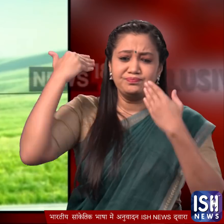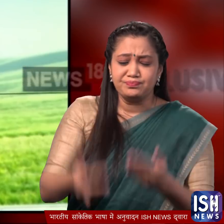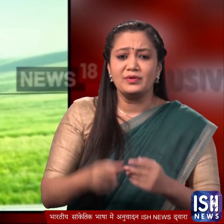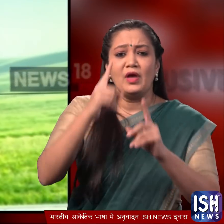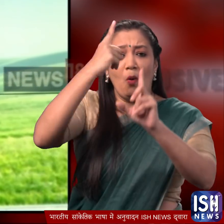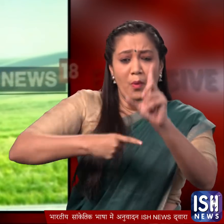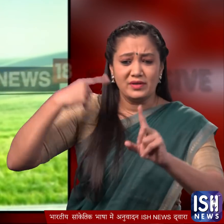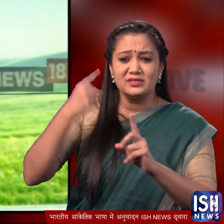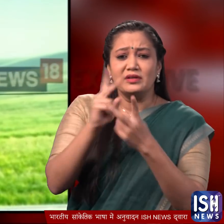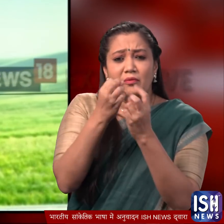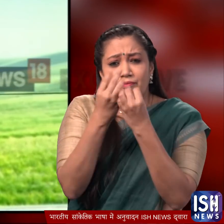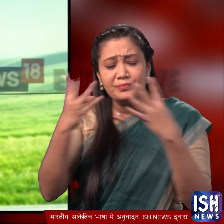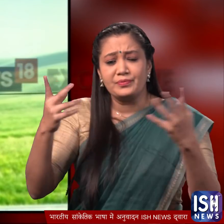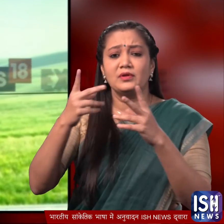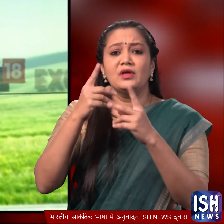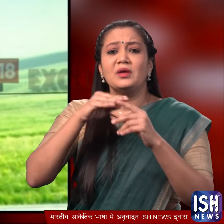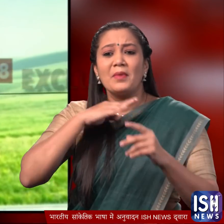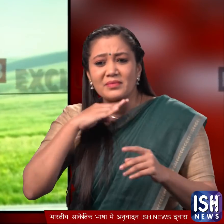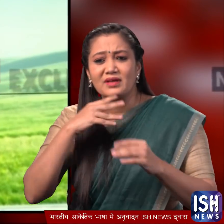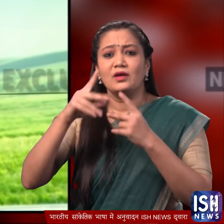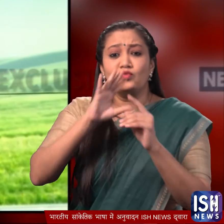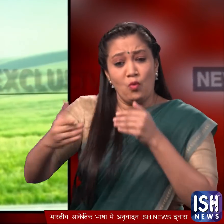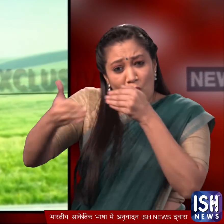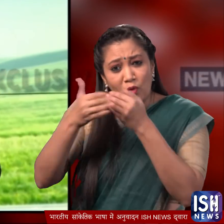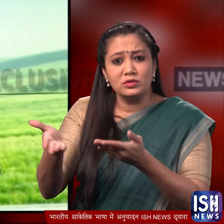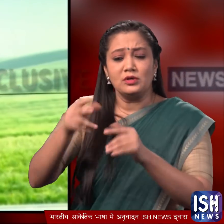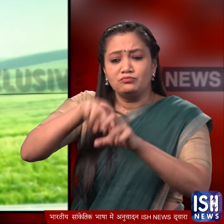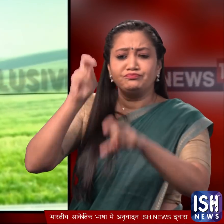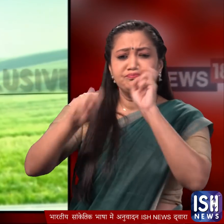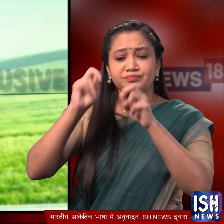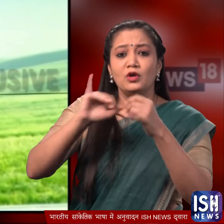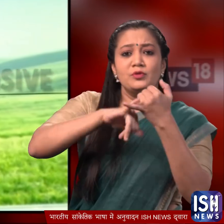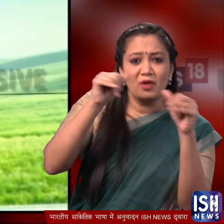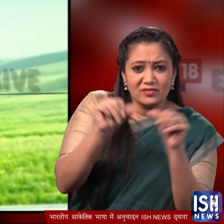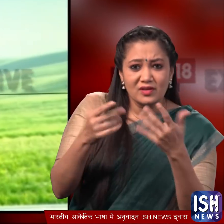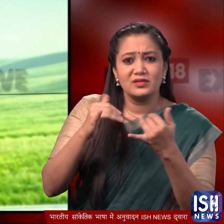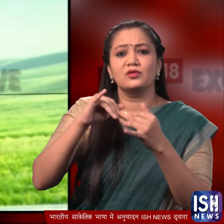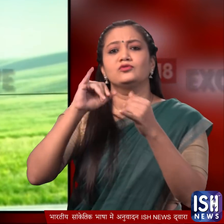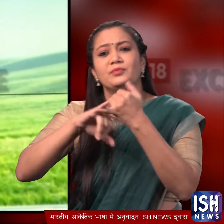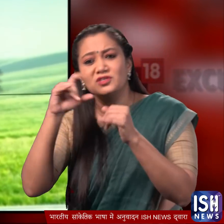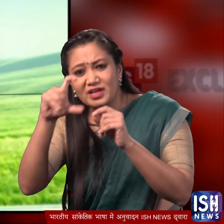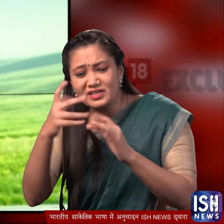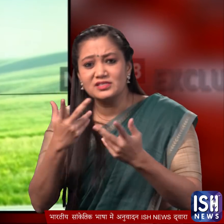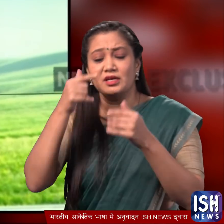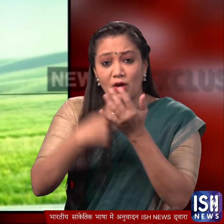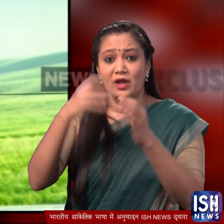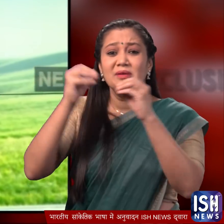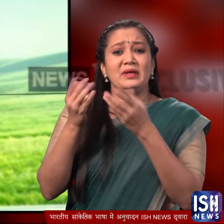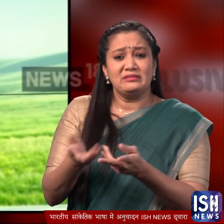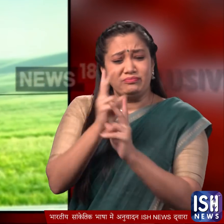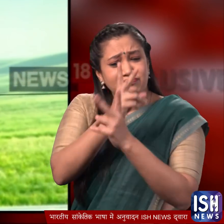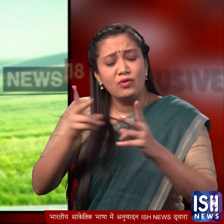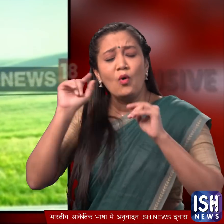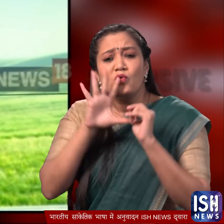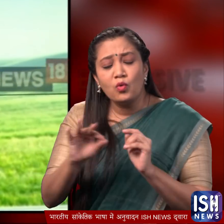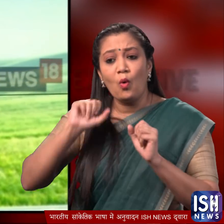में टीएमसी के जिन नेताओं ने पार्टी छोड़ी है, वो ममता बनर्जी के करीबी माने जाते थे। चाहे शुभेंदु अधिकारी हों, शोभन चैटर्जी हों या अब राजीव बनर्जी,